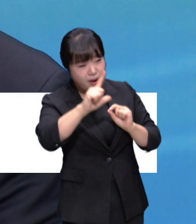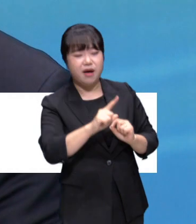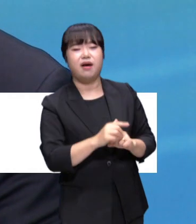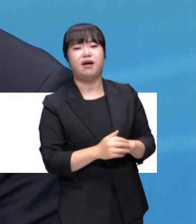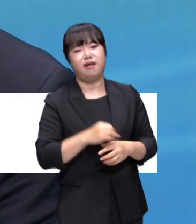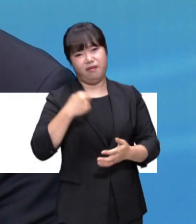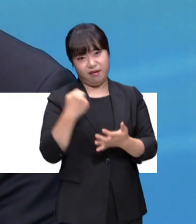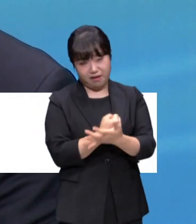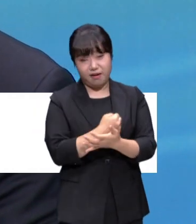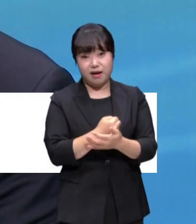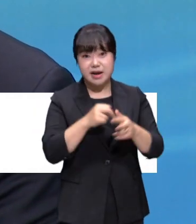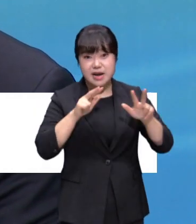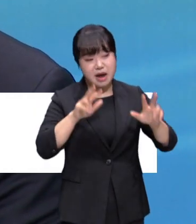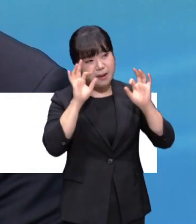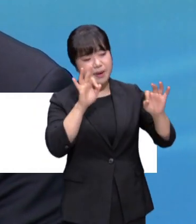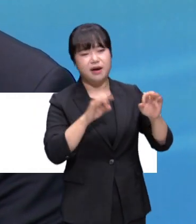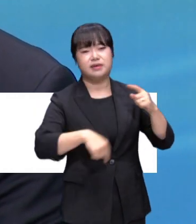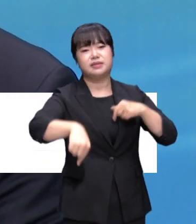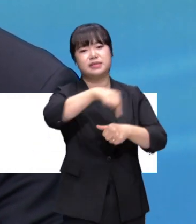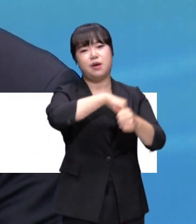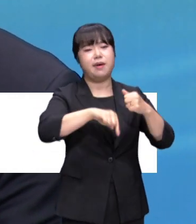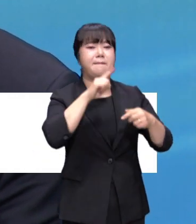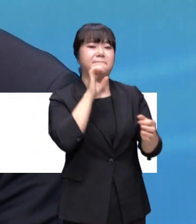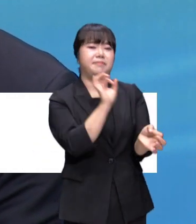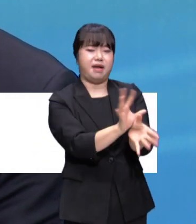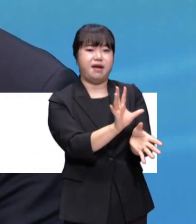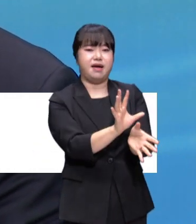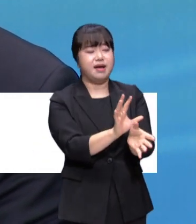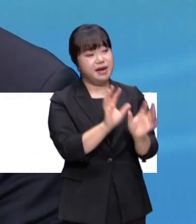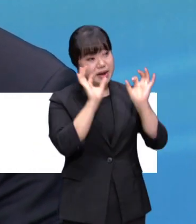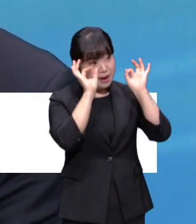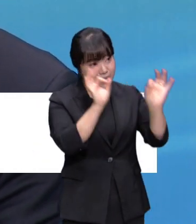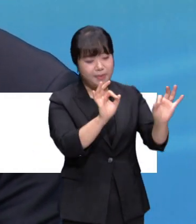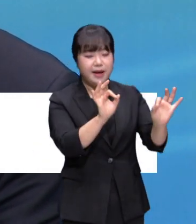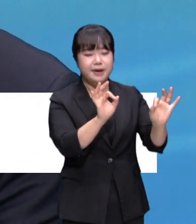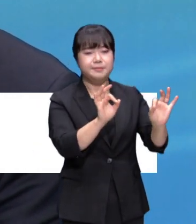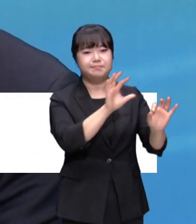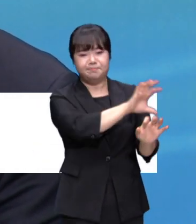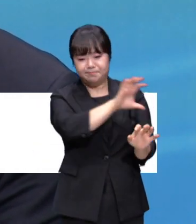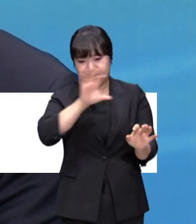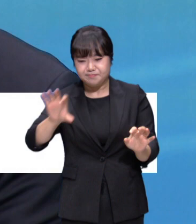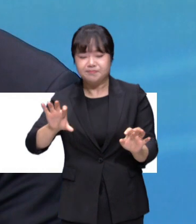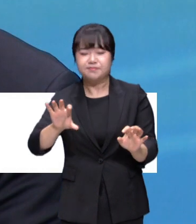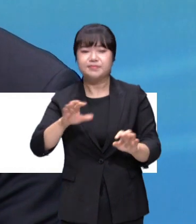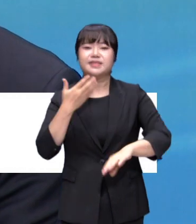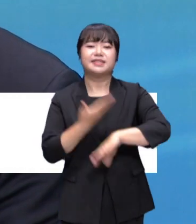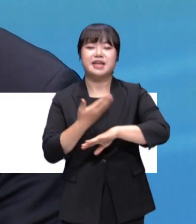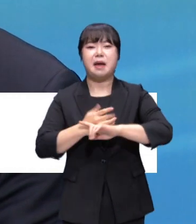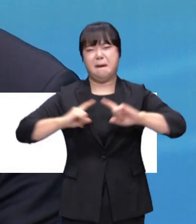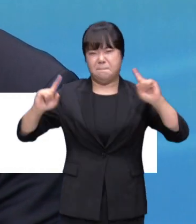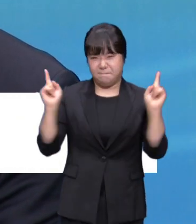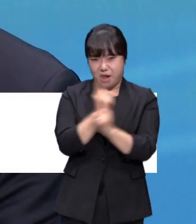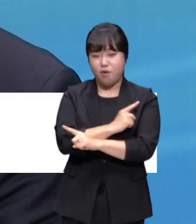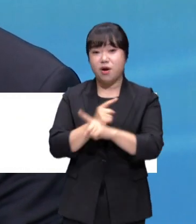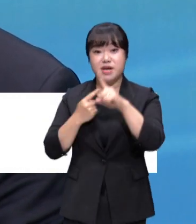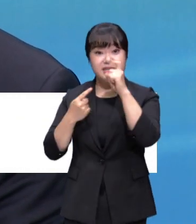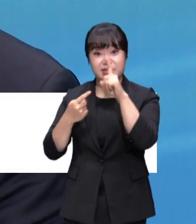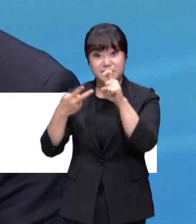있었습니다. 그야말로 비정상이죠. 예. 이런 비정상을 앞으로 11대 서울시의회 특히